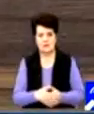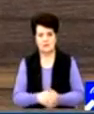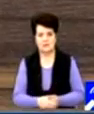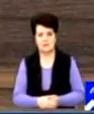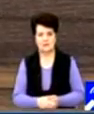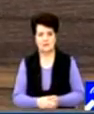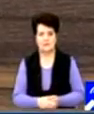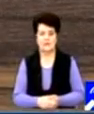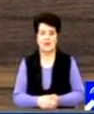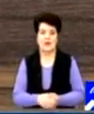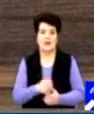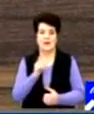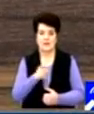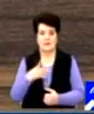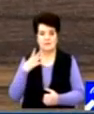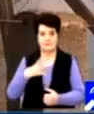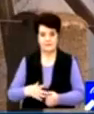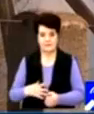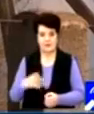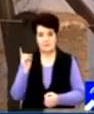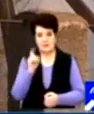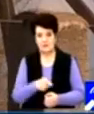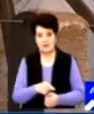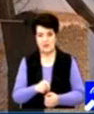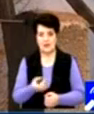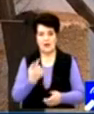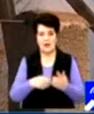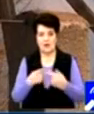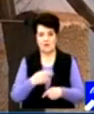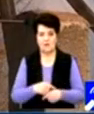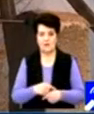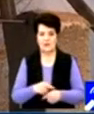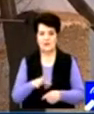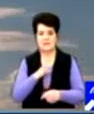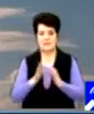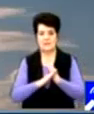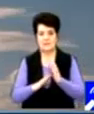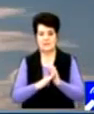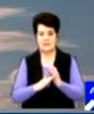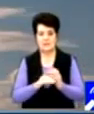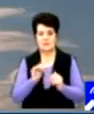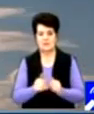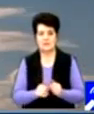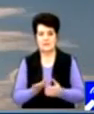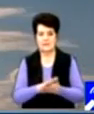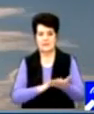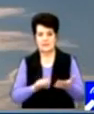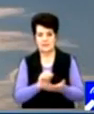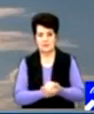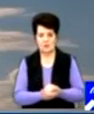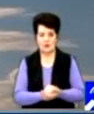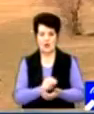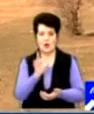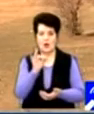întâlnit. I-au spătat sărmanul pe cei care au venit să deznaționalizeze, să înfometeze și să distrugă românii